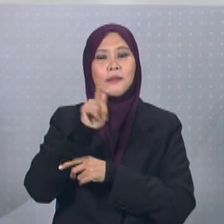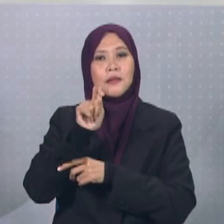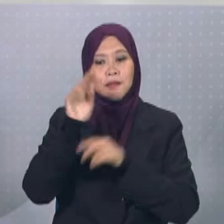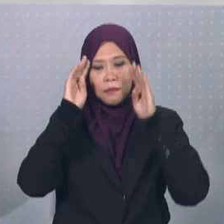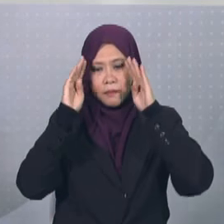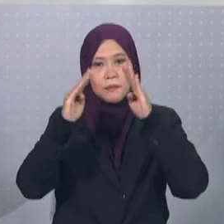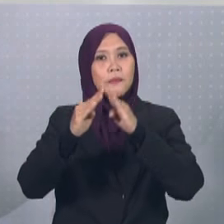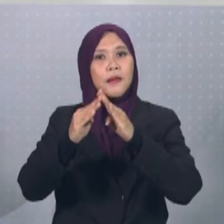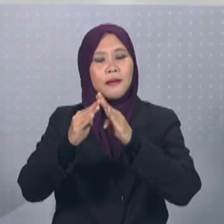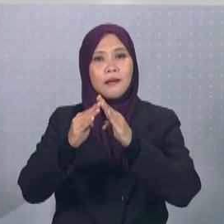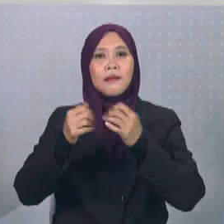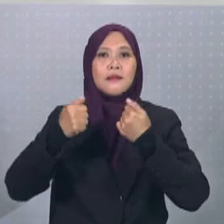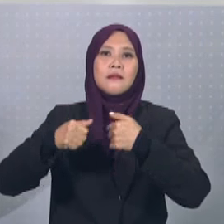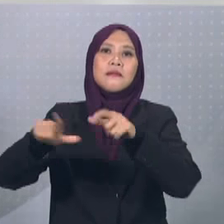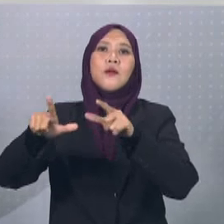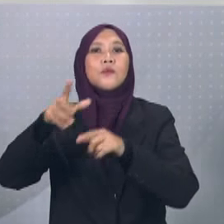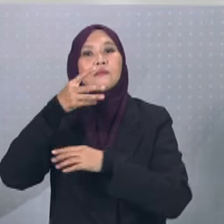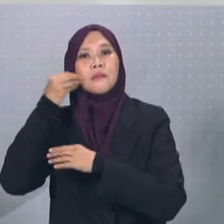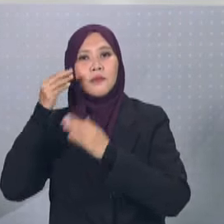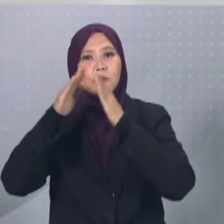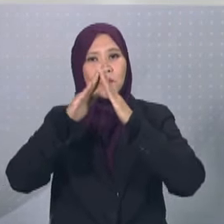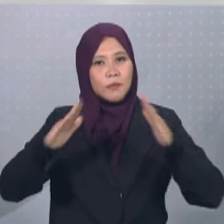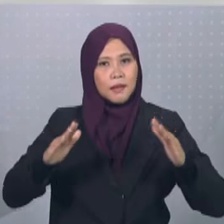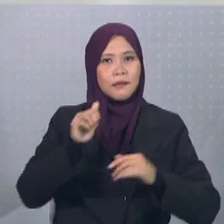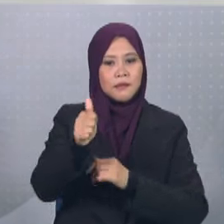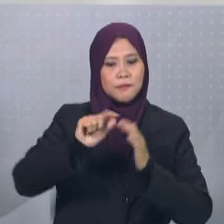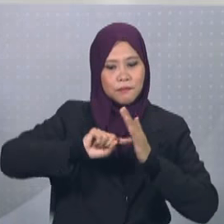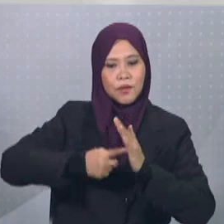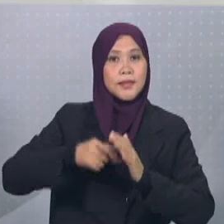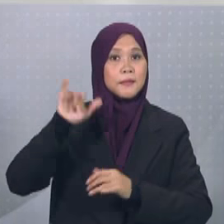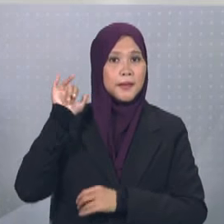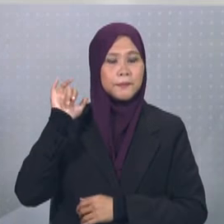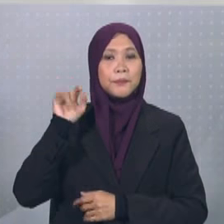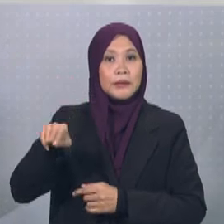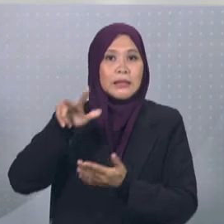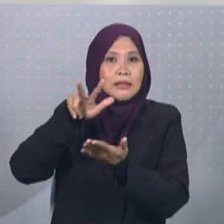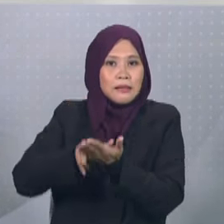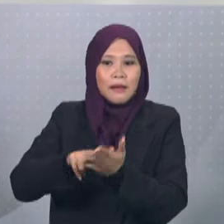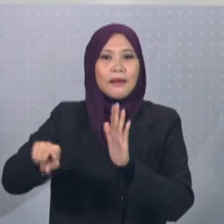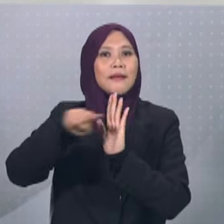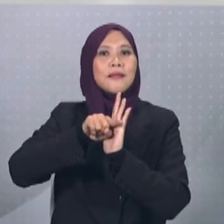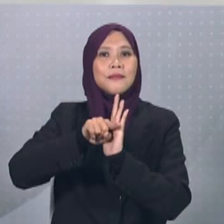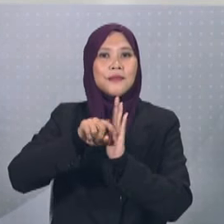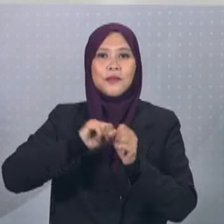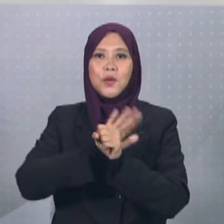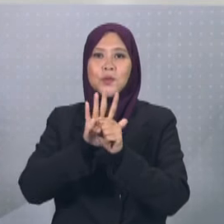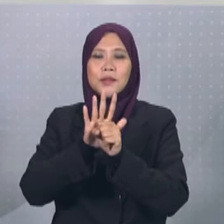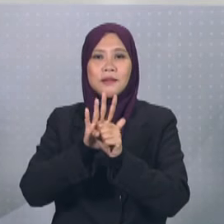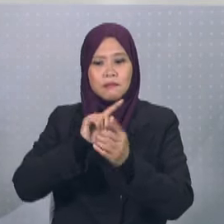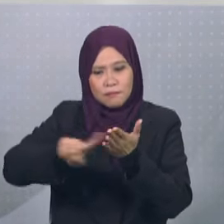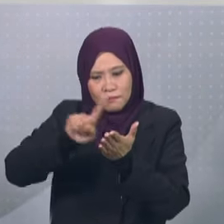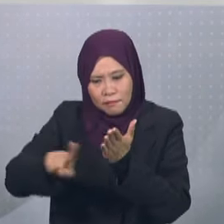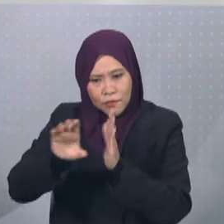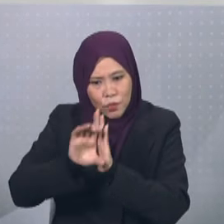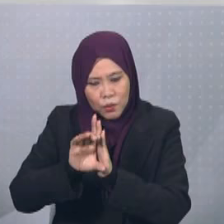Bentong Pahang pula dibenarkan pulang ke rumah masing-masing lai semalam. Mereka disahkan negatif COVID-19 hasil ujian